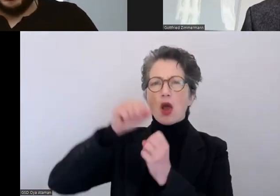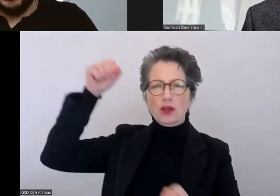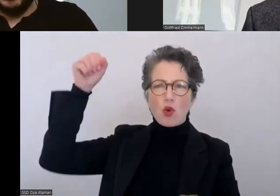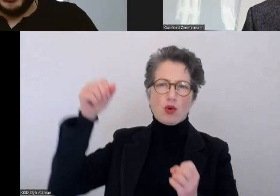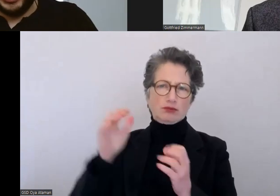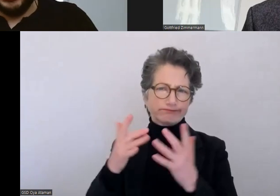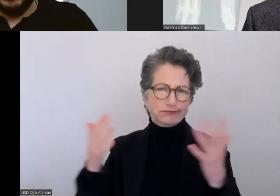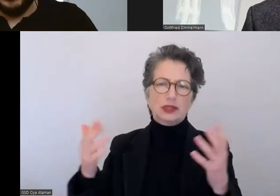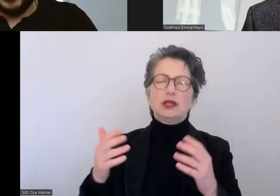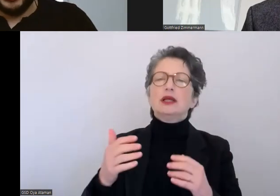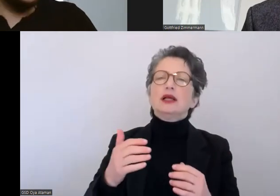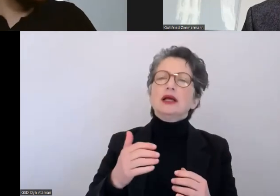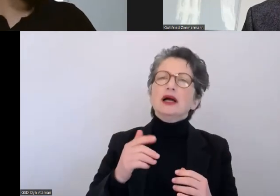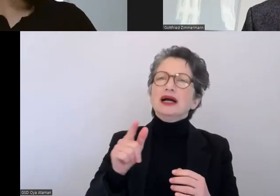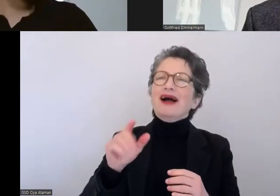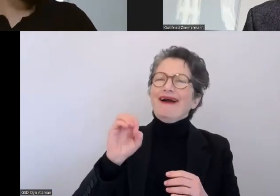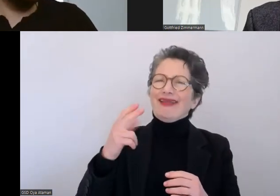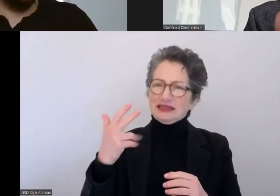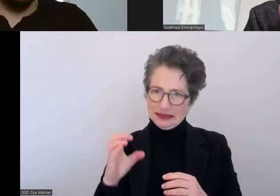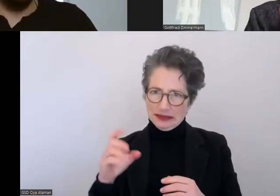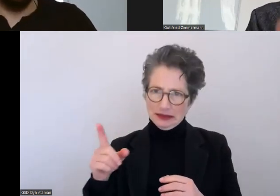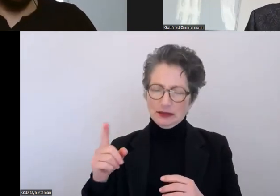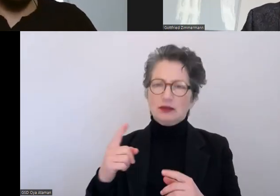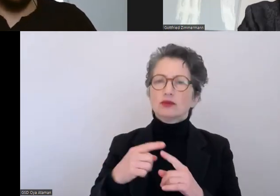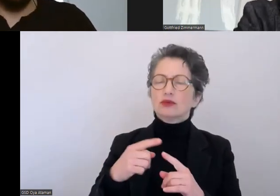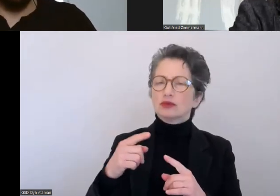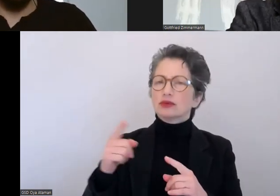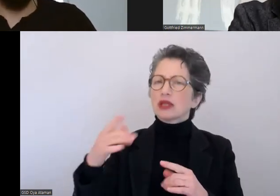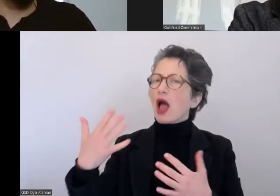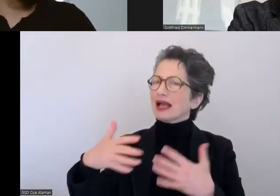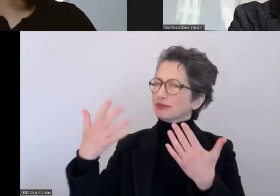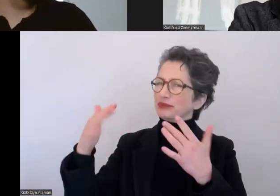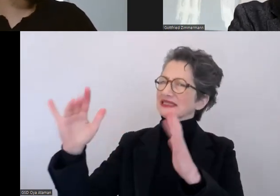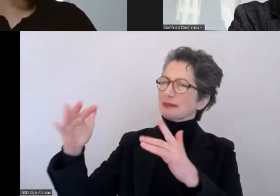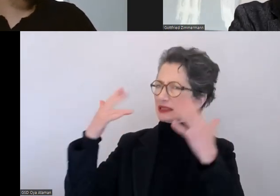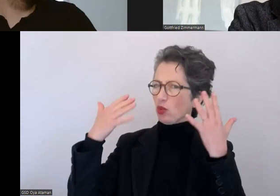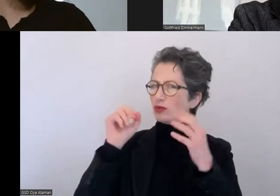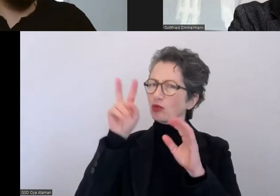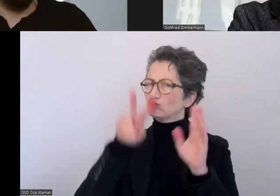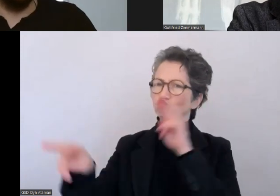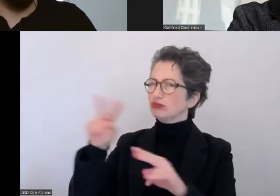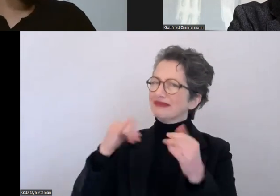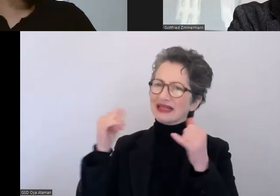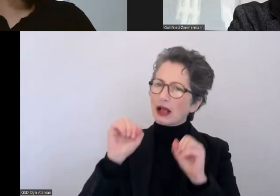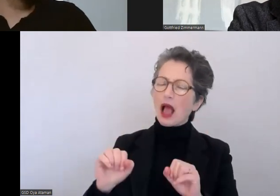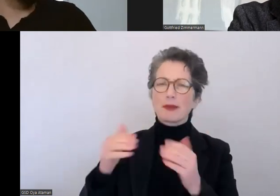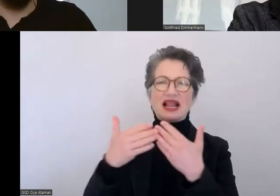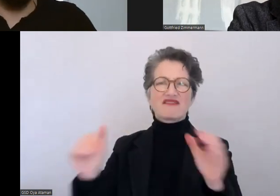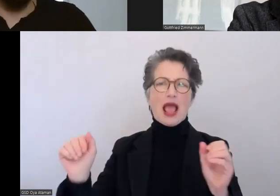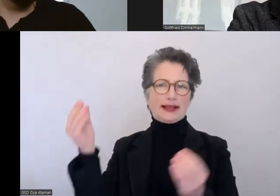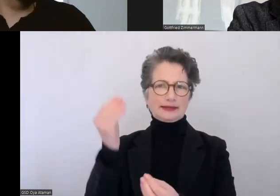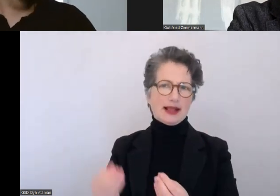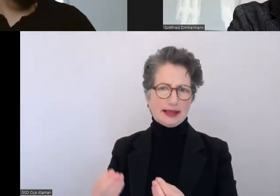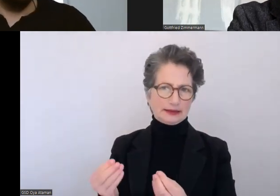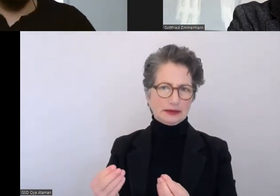quasi von W3, W3C. Und da hat man zumindest mal so eine Inspiration, wie man sowas barrierefrei machen kann. Also die haben da drauf geachtet